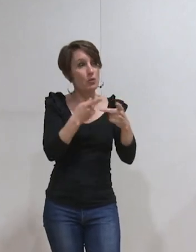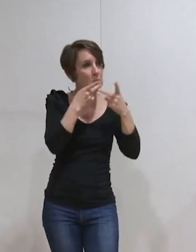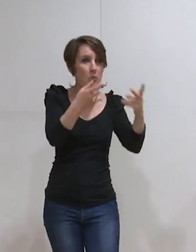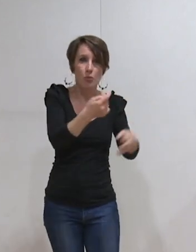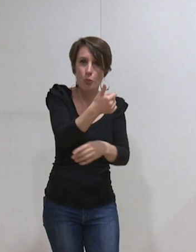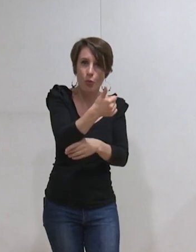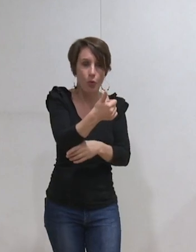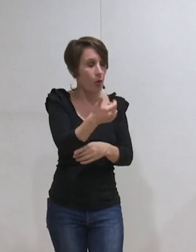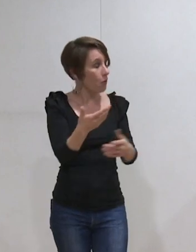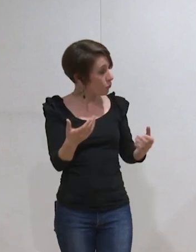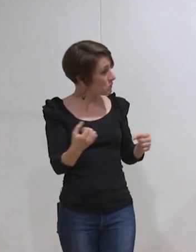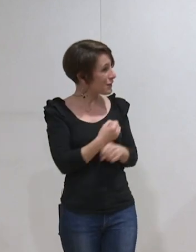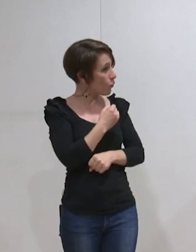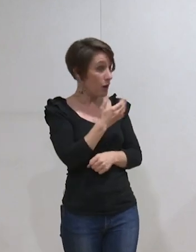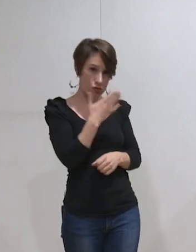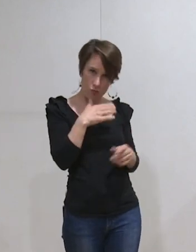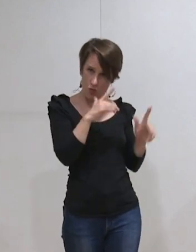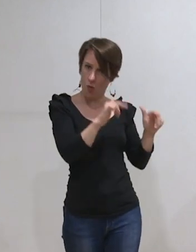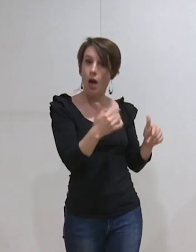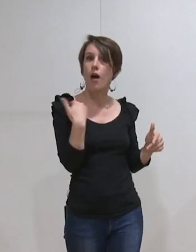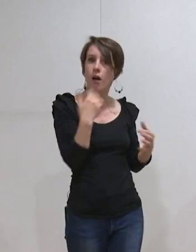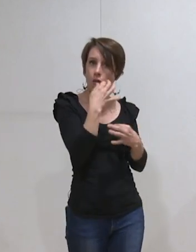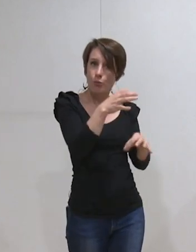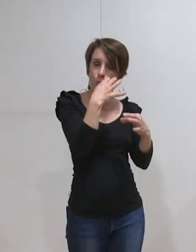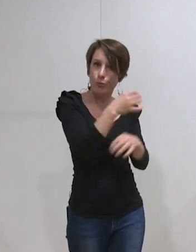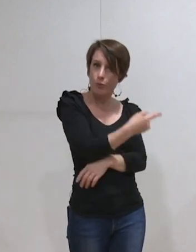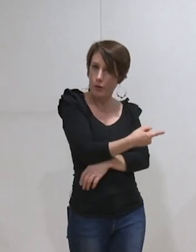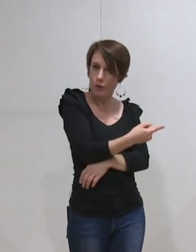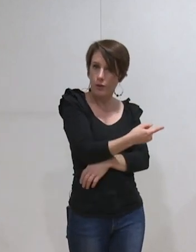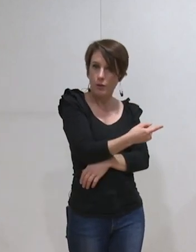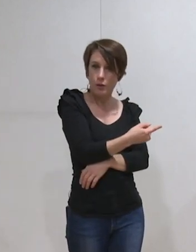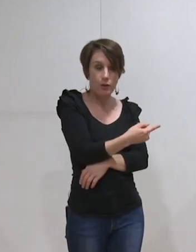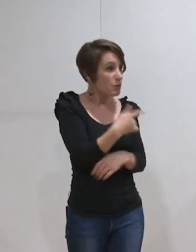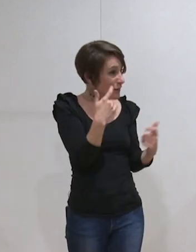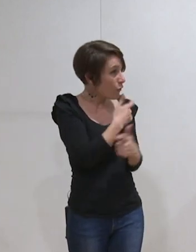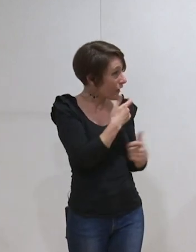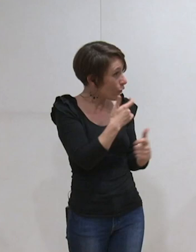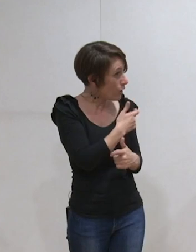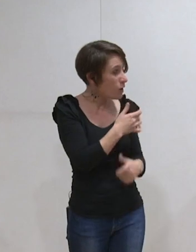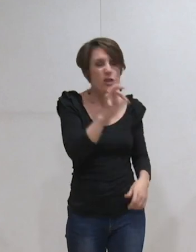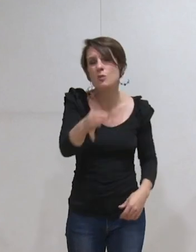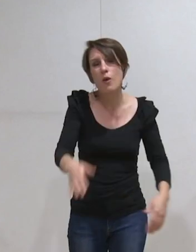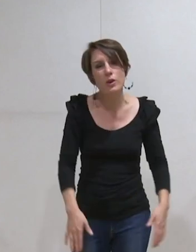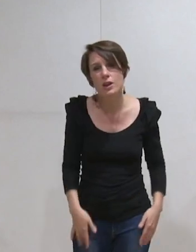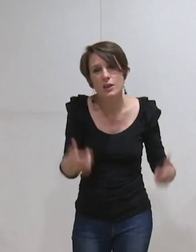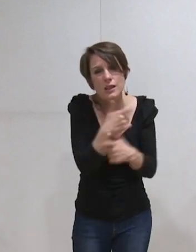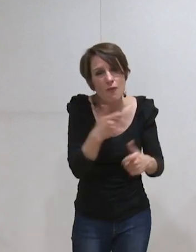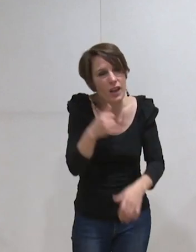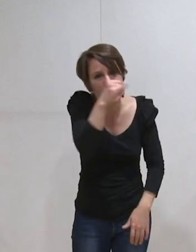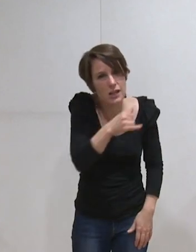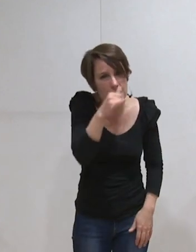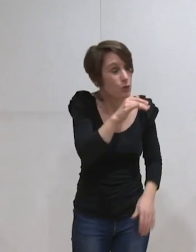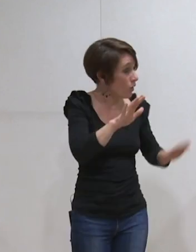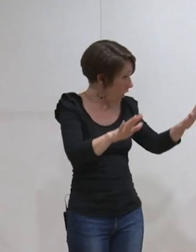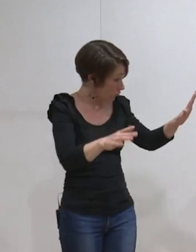instructif le le oui mais ça vous fait rigoler ah oui ça nous fait rire d'accord donc on